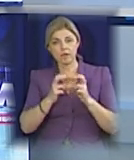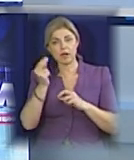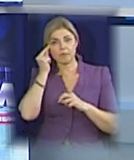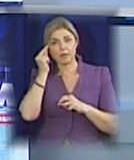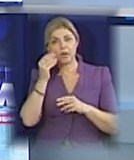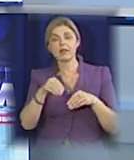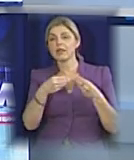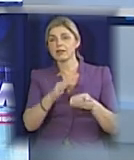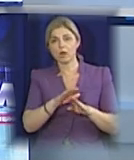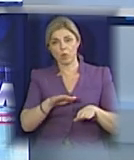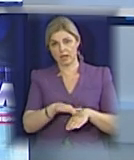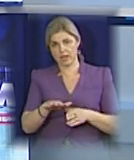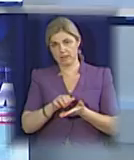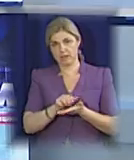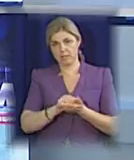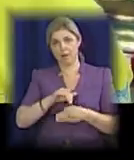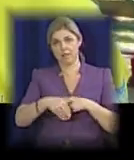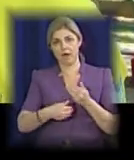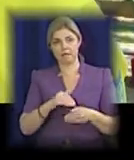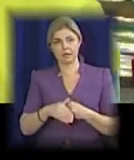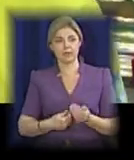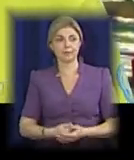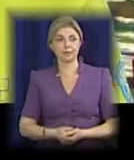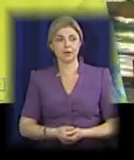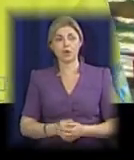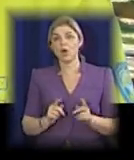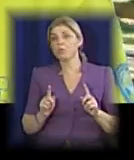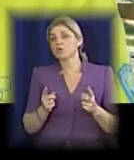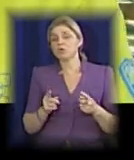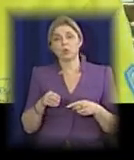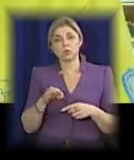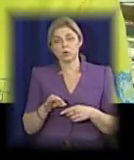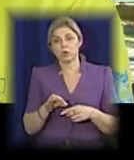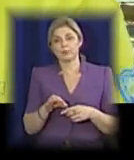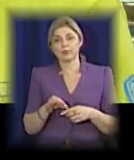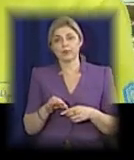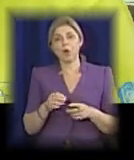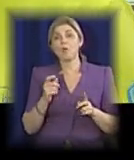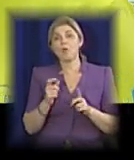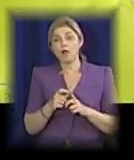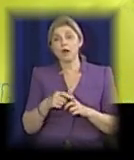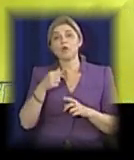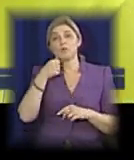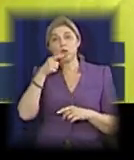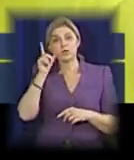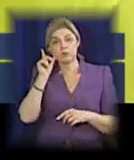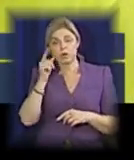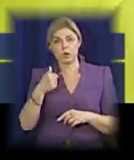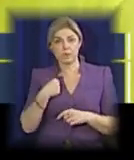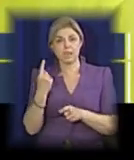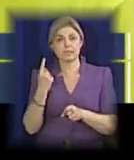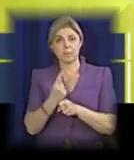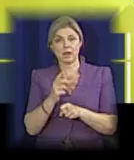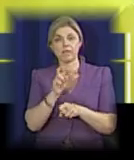дають дітям займатися плаванням. Чому-то буквально Чомусь буквально позавчора мені стали